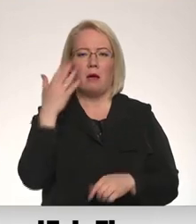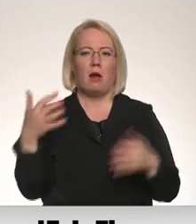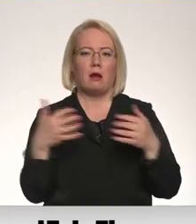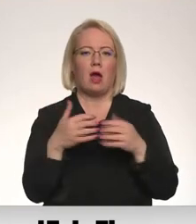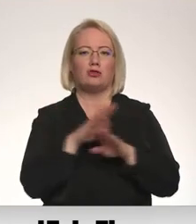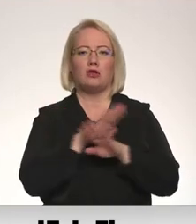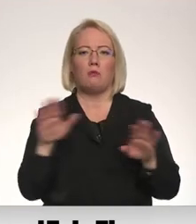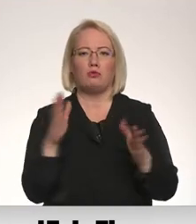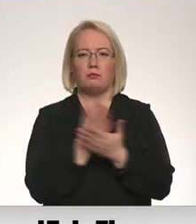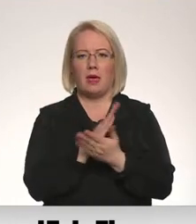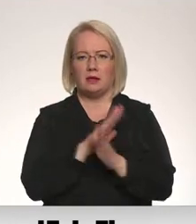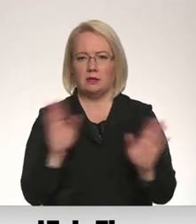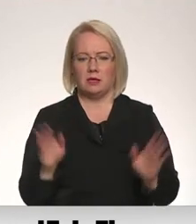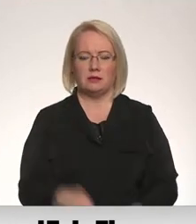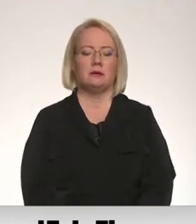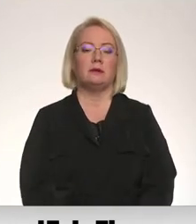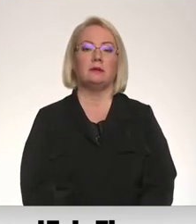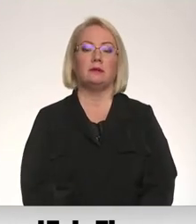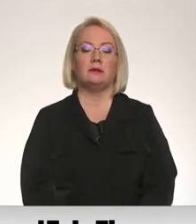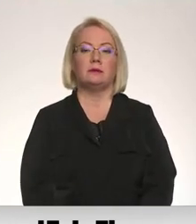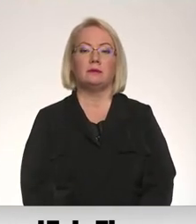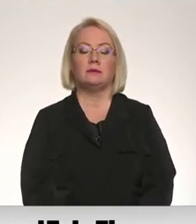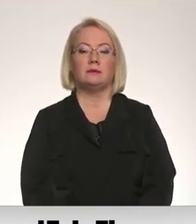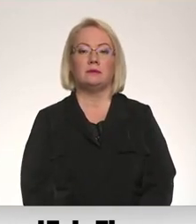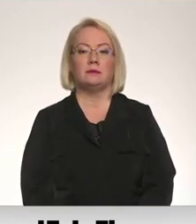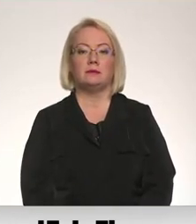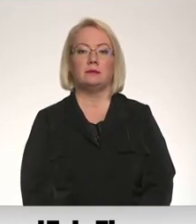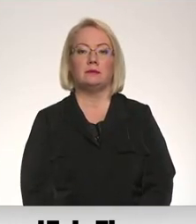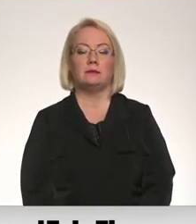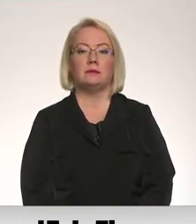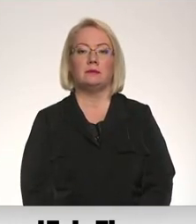Ilze Kalve, Latvijas televīzija no Londonas, Lielbritānijā.